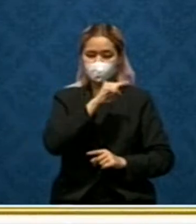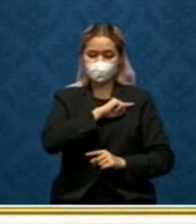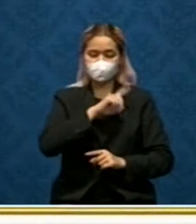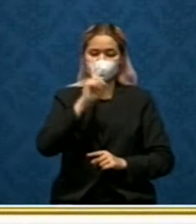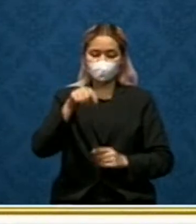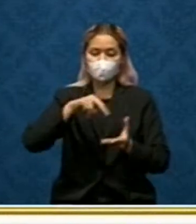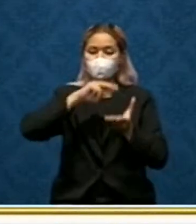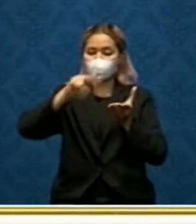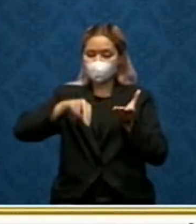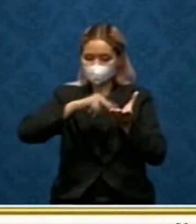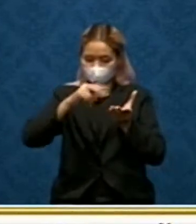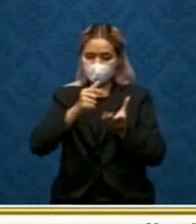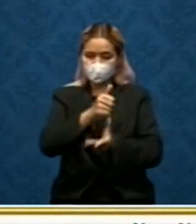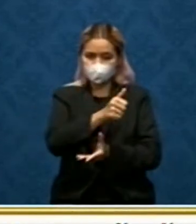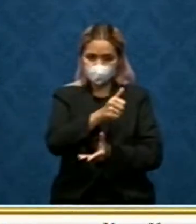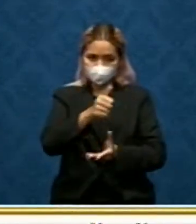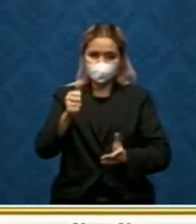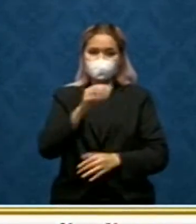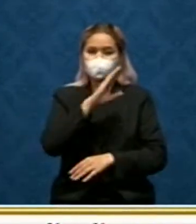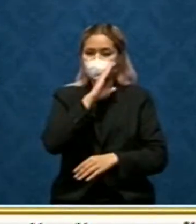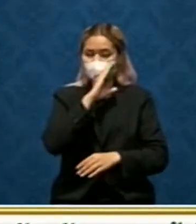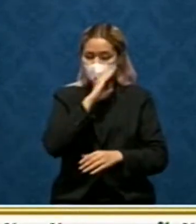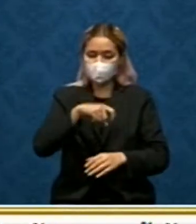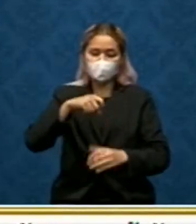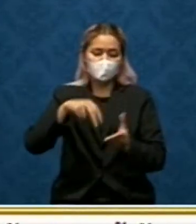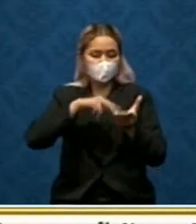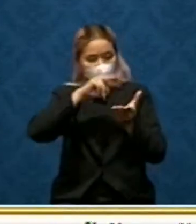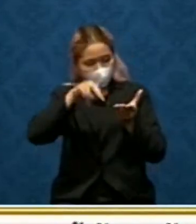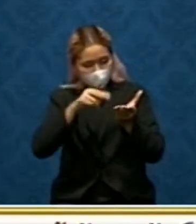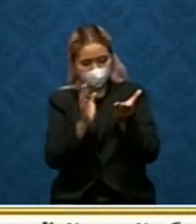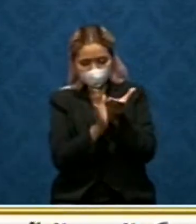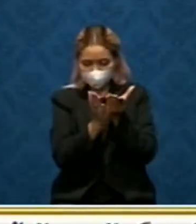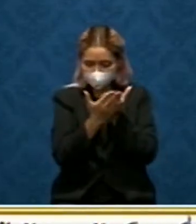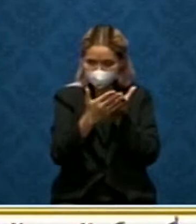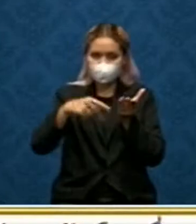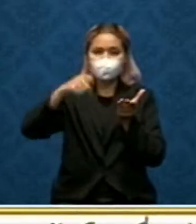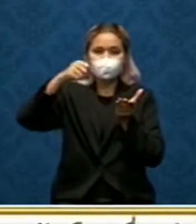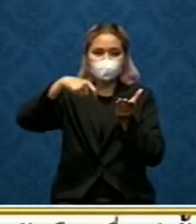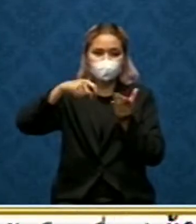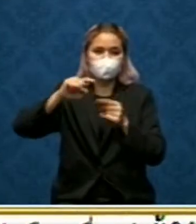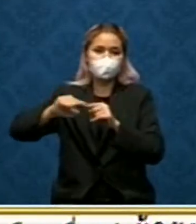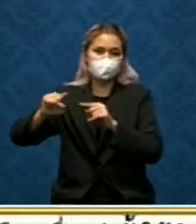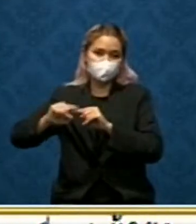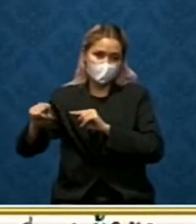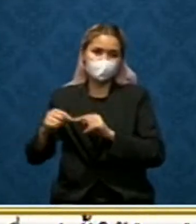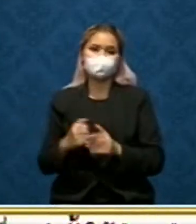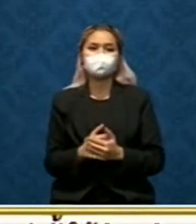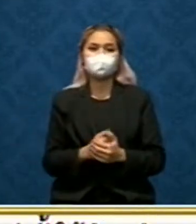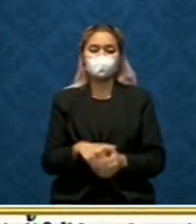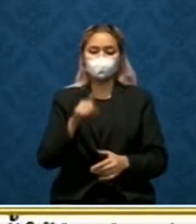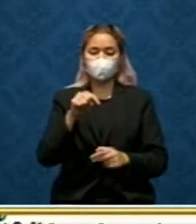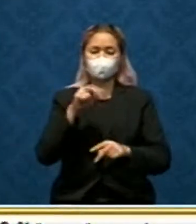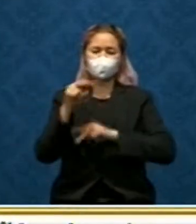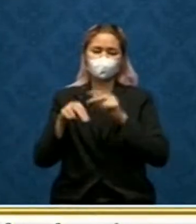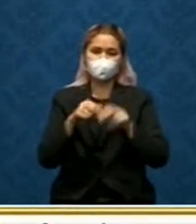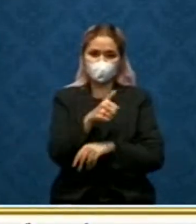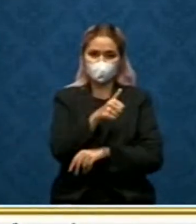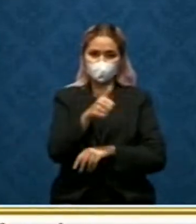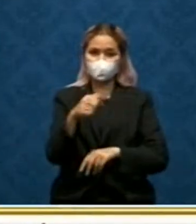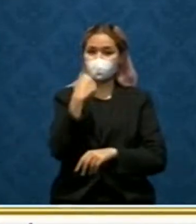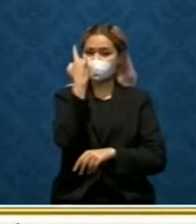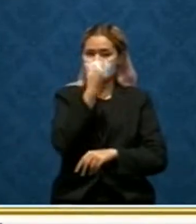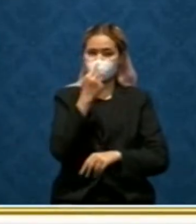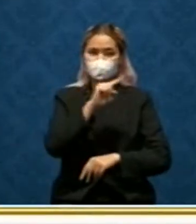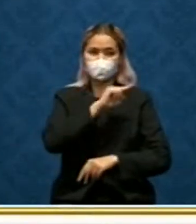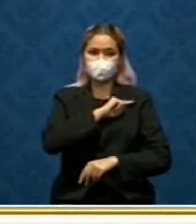แลให้ดีต้องไม่ใหขอตก บกคร่องเลือชื่ออย่นี้ เลือหลวงอย่นี้ใครร